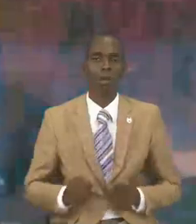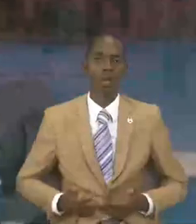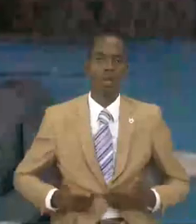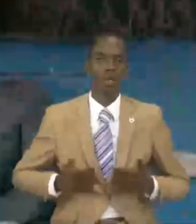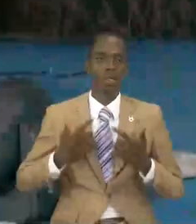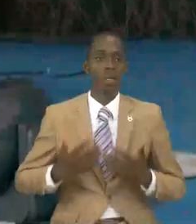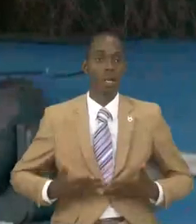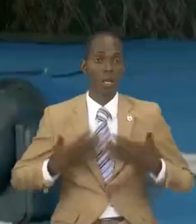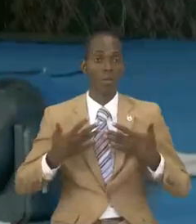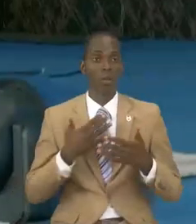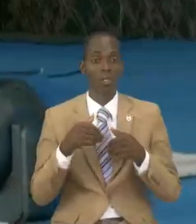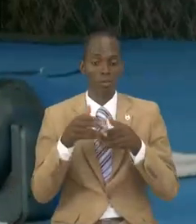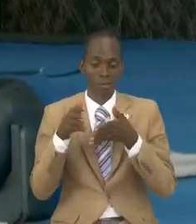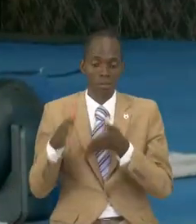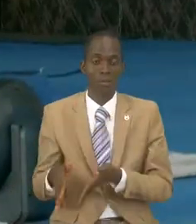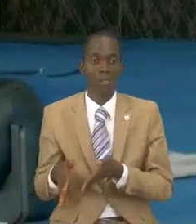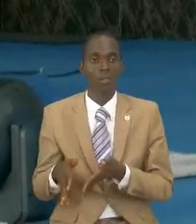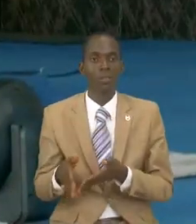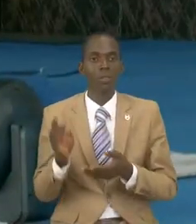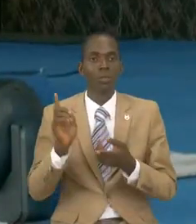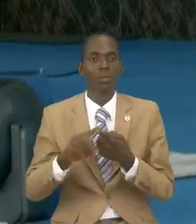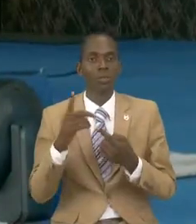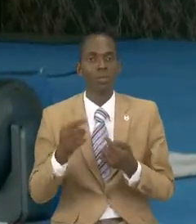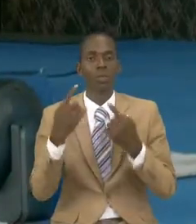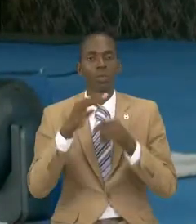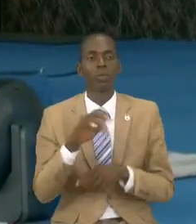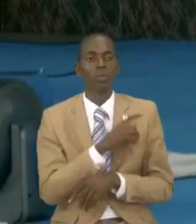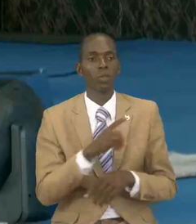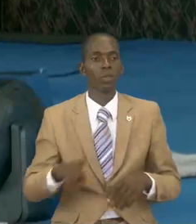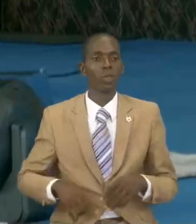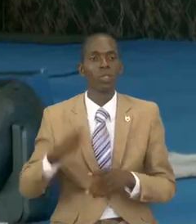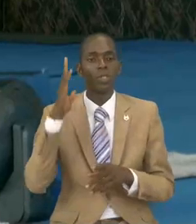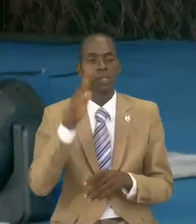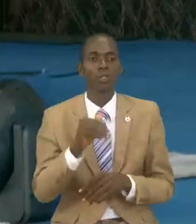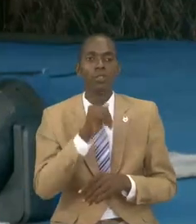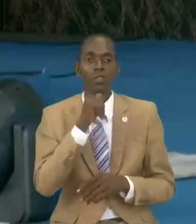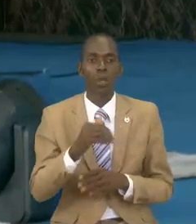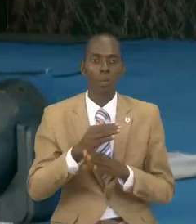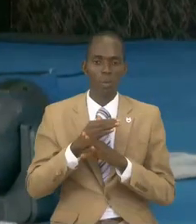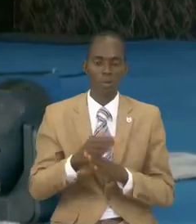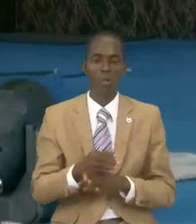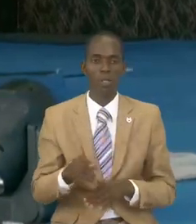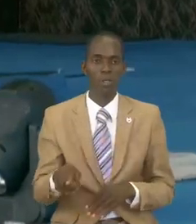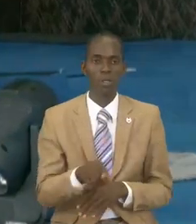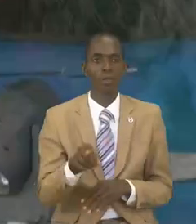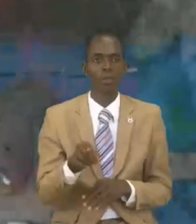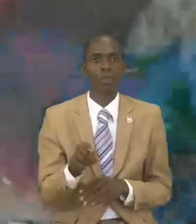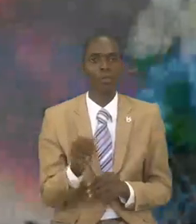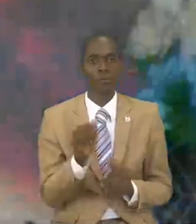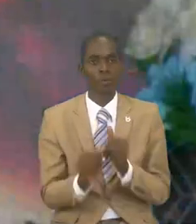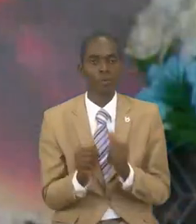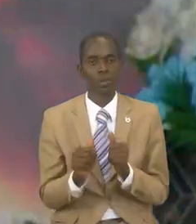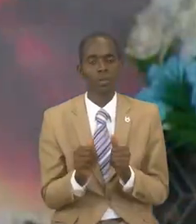vivants, restez pour l'avènement du Seigneur. Nous ne